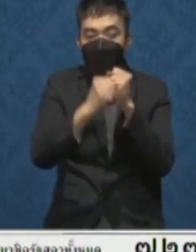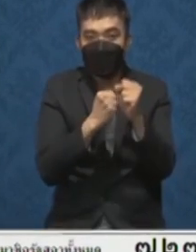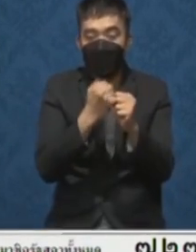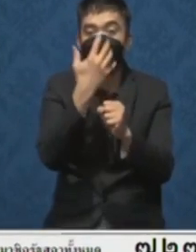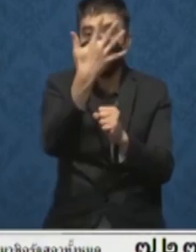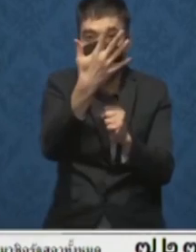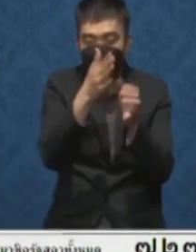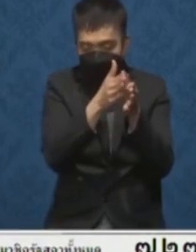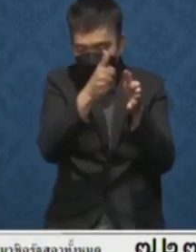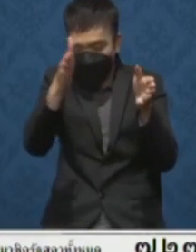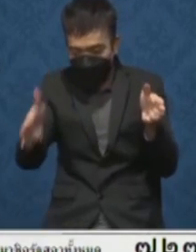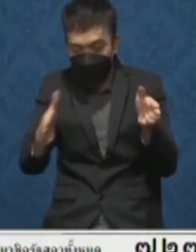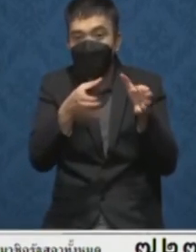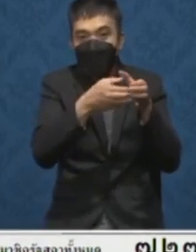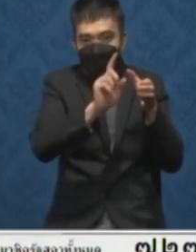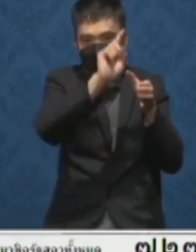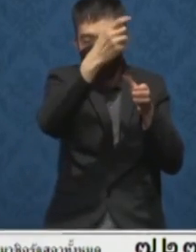ของสมาชิพิธิษภาชุดแรกนี้